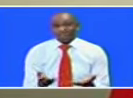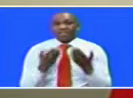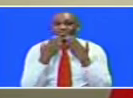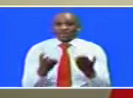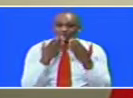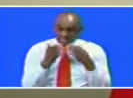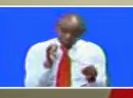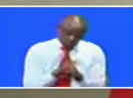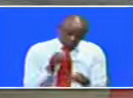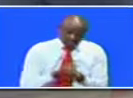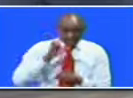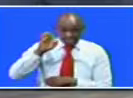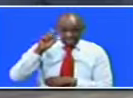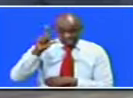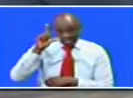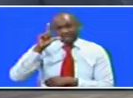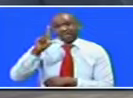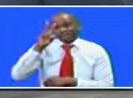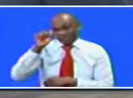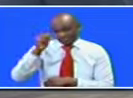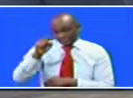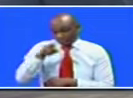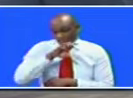sana Elvis Kosgei kutoka katika kaunti hiyo